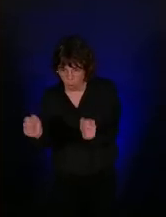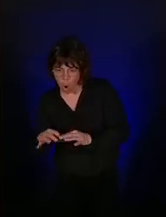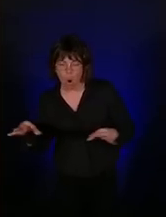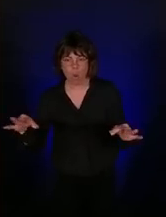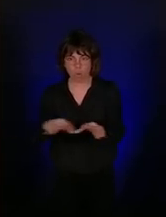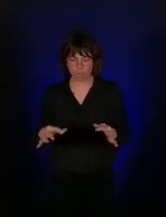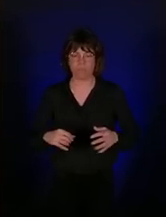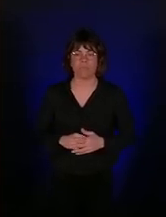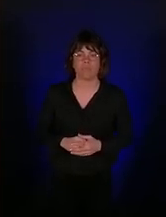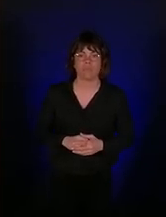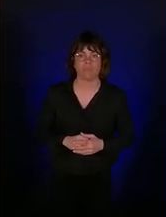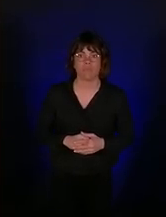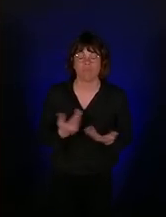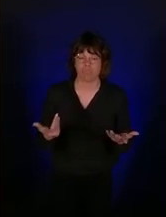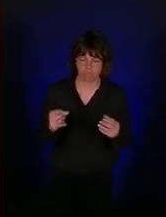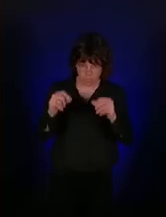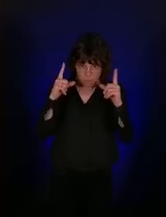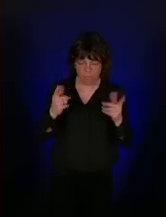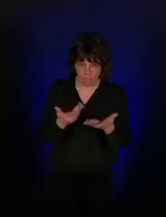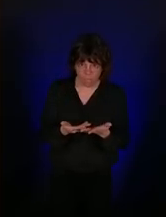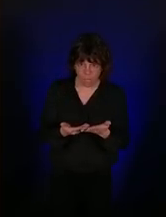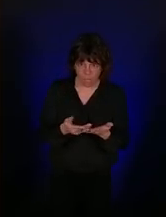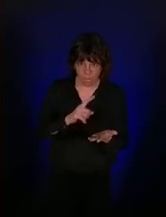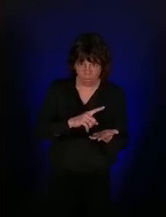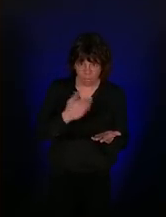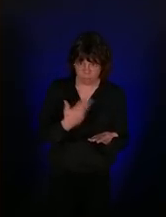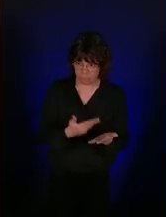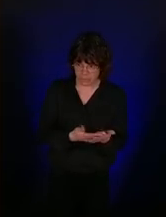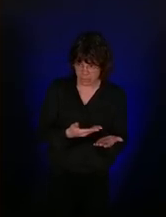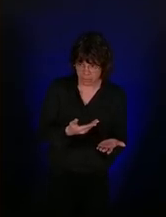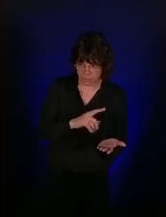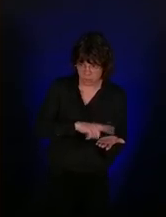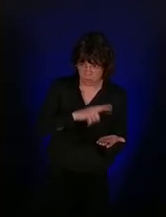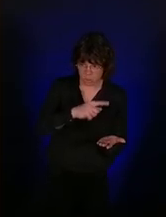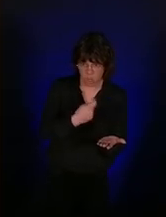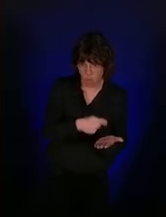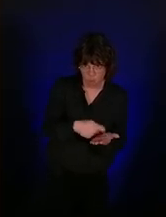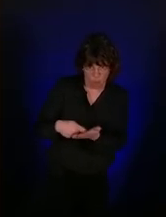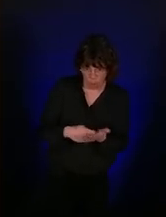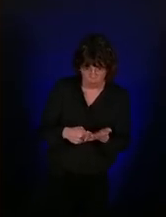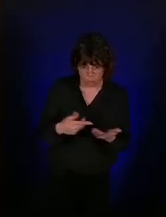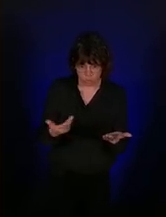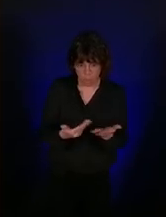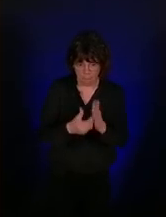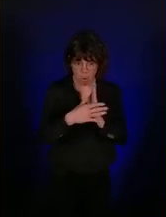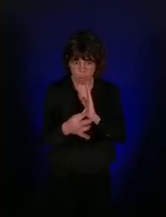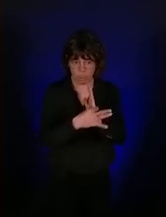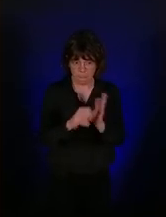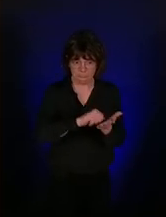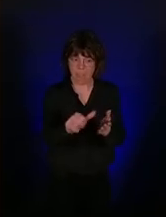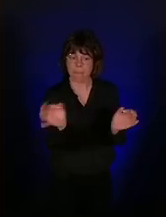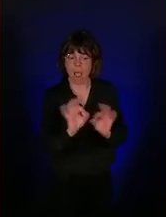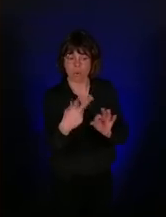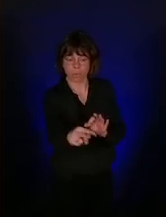Mais peut-on s'étonner quand notre trésorier confédéral n'est pas à ses jours de ses cotisations lui-même?